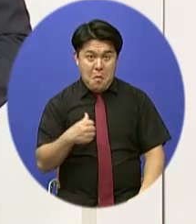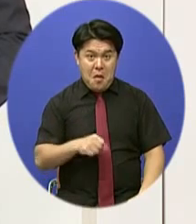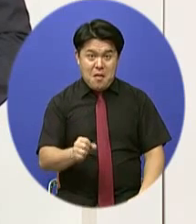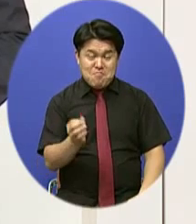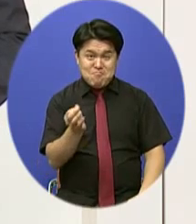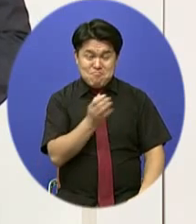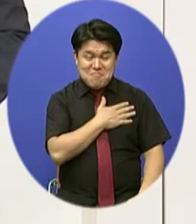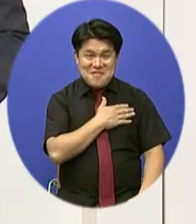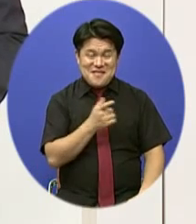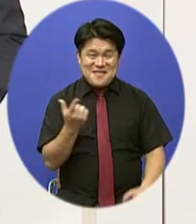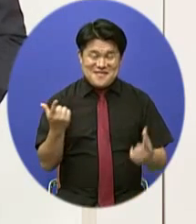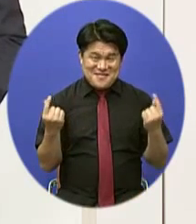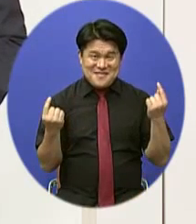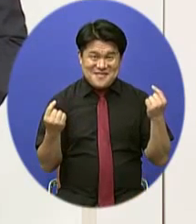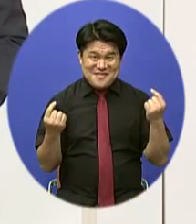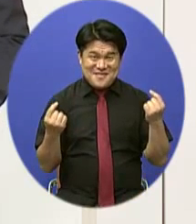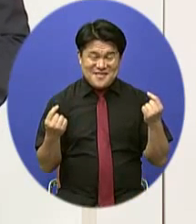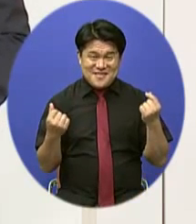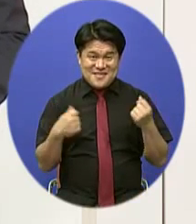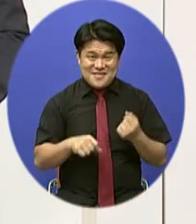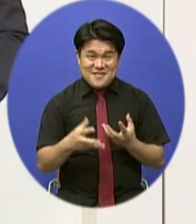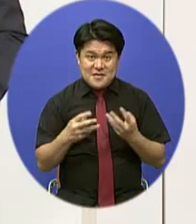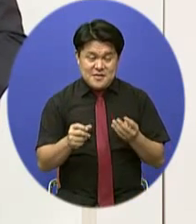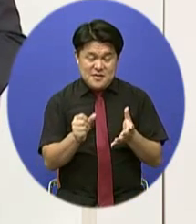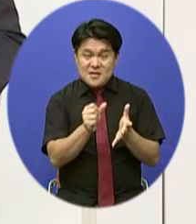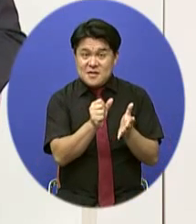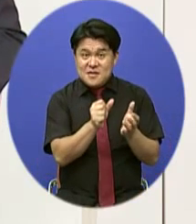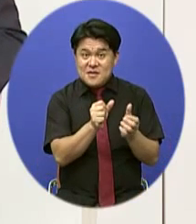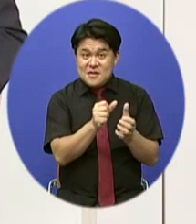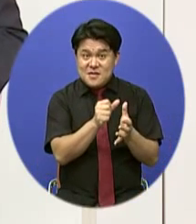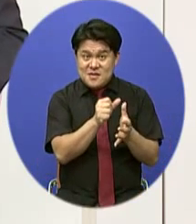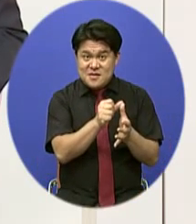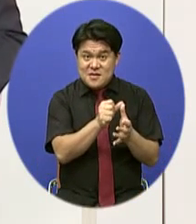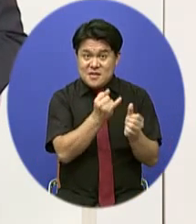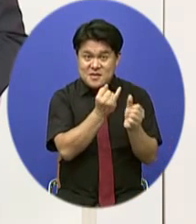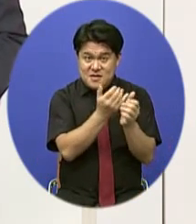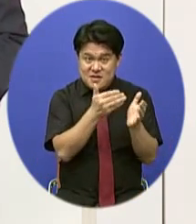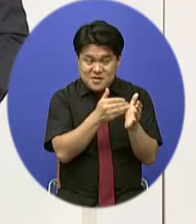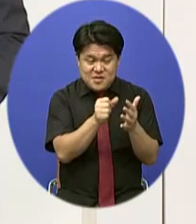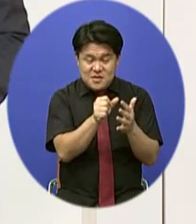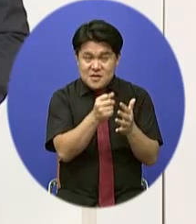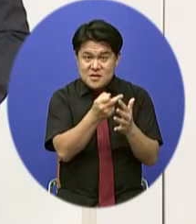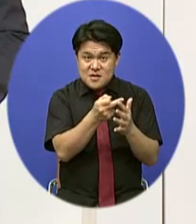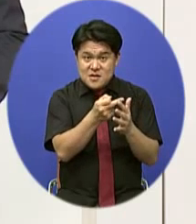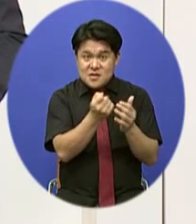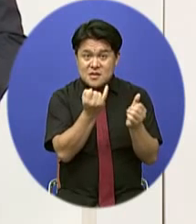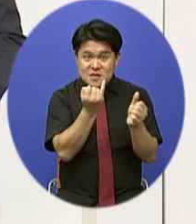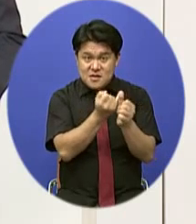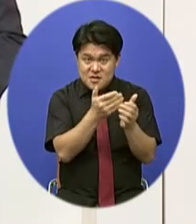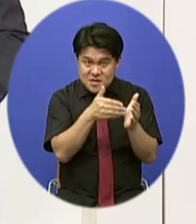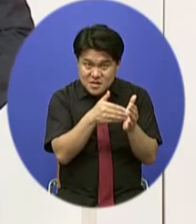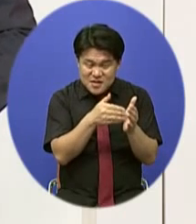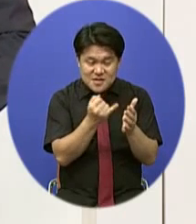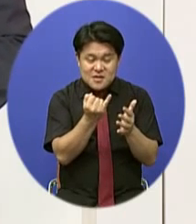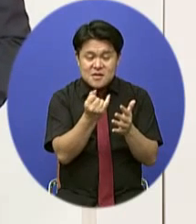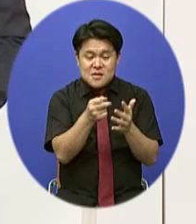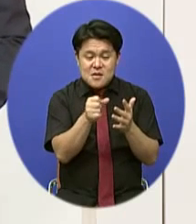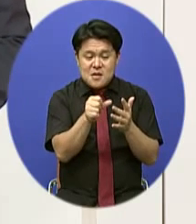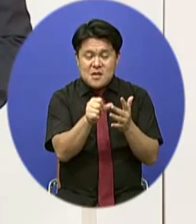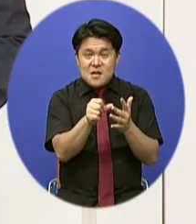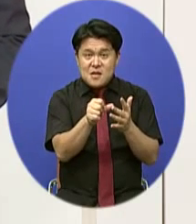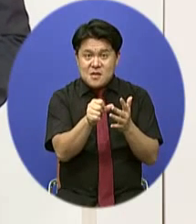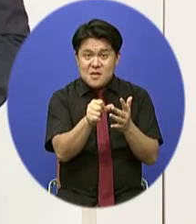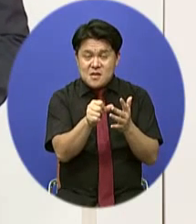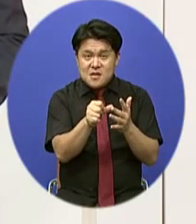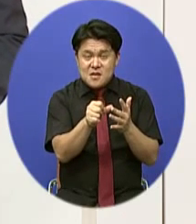부자구나. 아들. 큰아들 장가 갔어요? 갔지요. 둘째 갔는겨? 예. 셋째